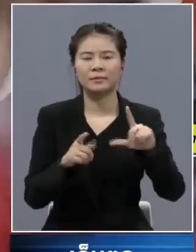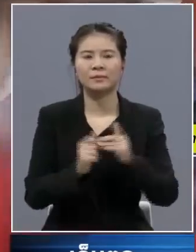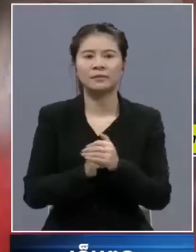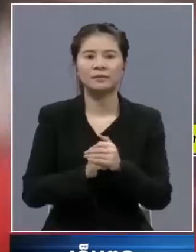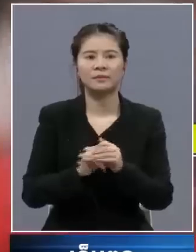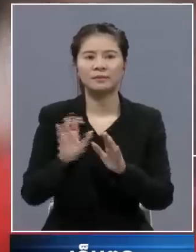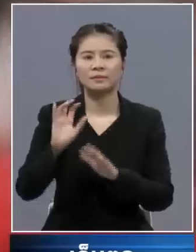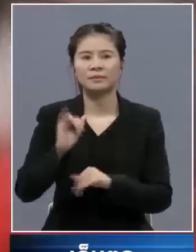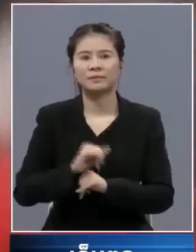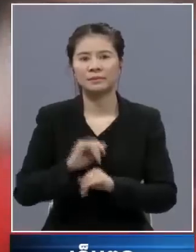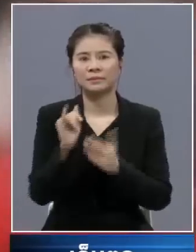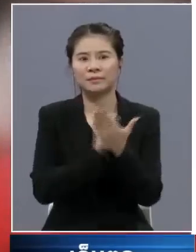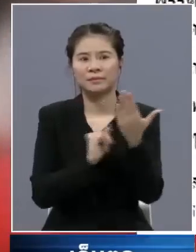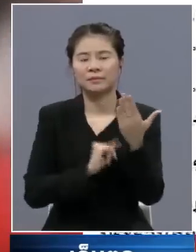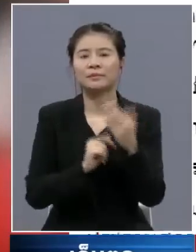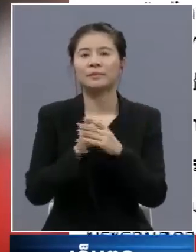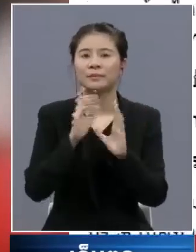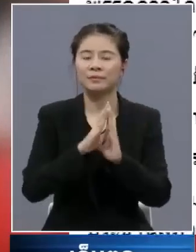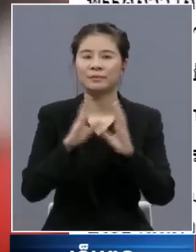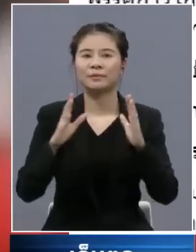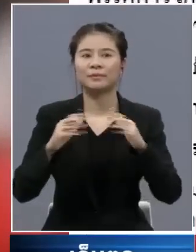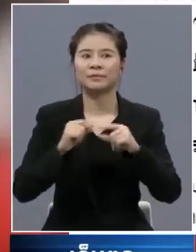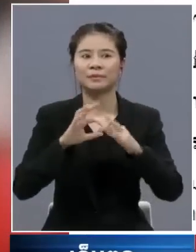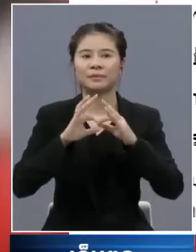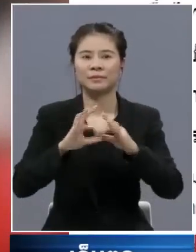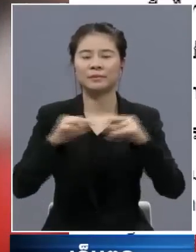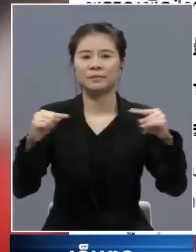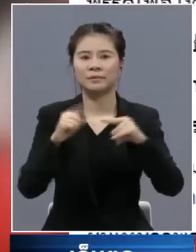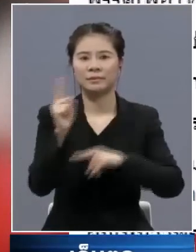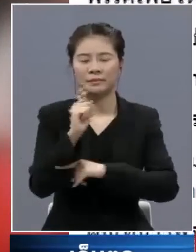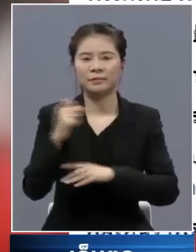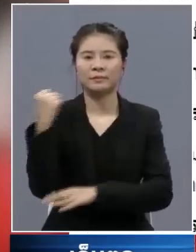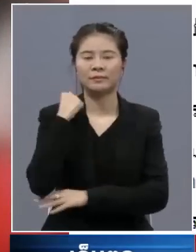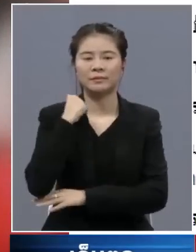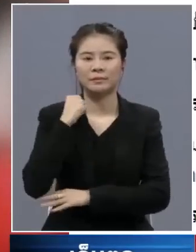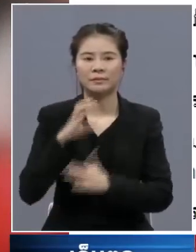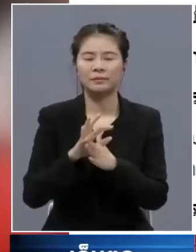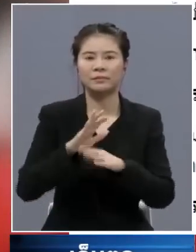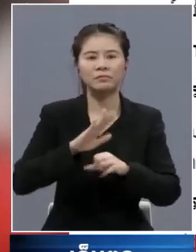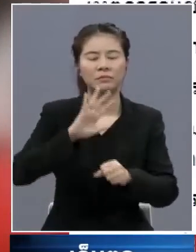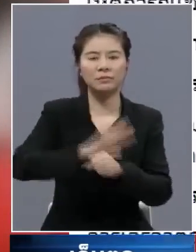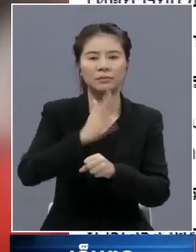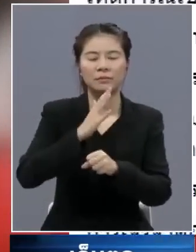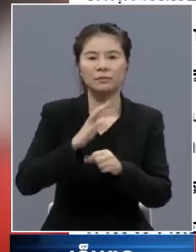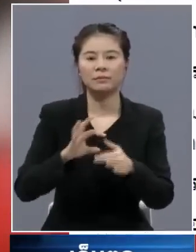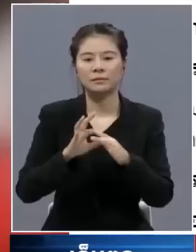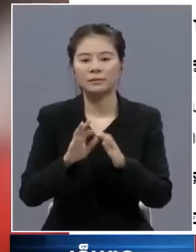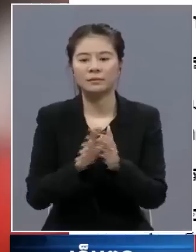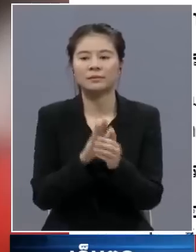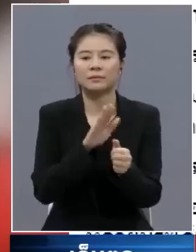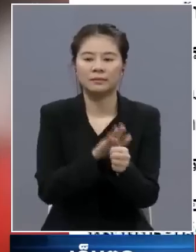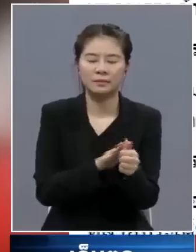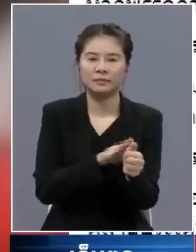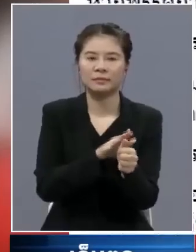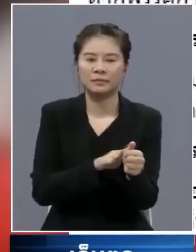งที่คนเชื่อว่าเป็นไปไม่ได้ให้เป็นไปได้แต่เมื่อดุลกำลังอำนาจยังไม่พอการประนีประนอมเพื่อรักษาสถ